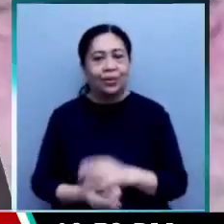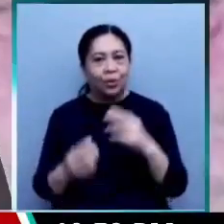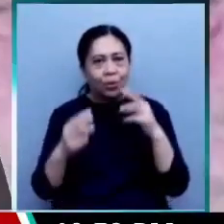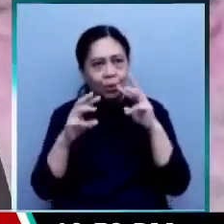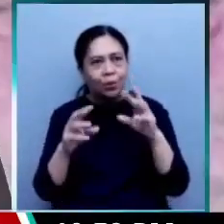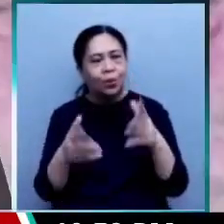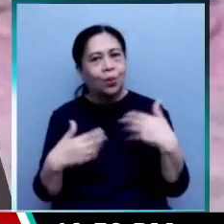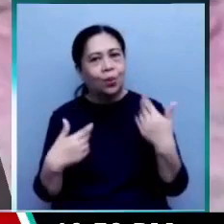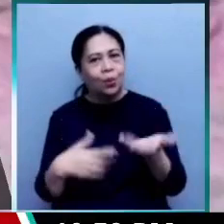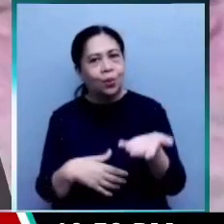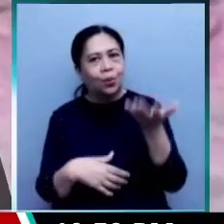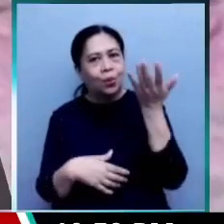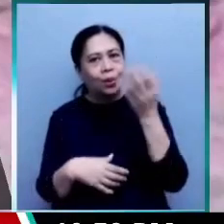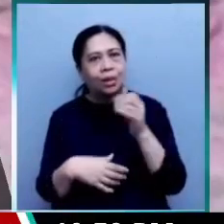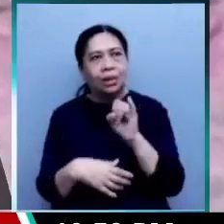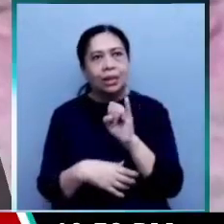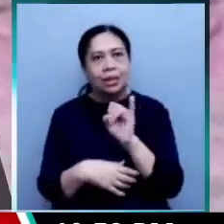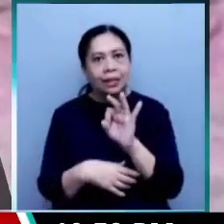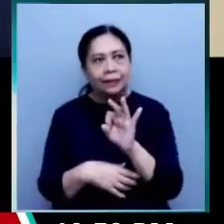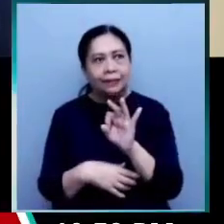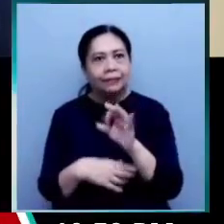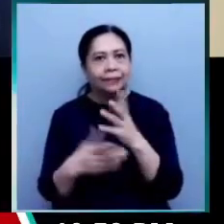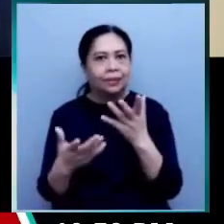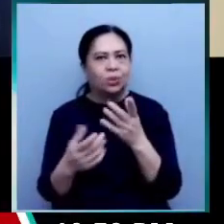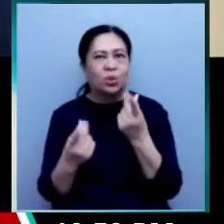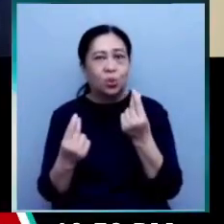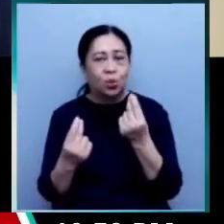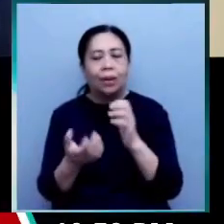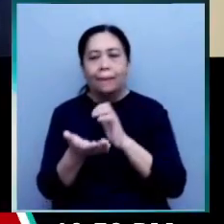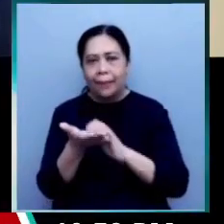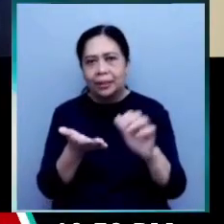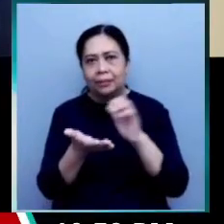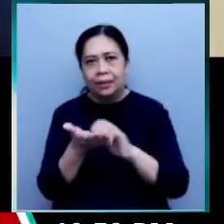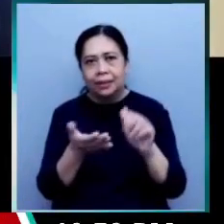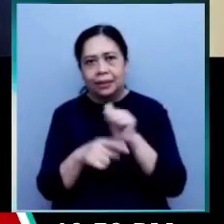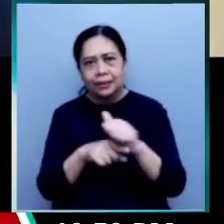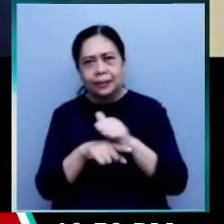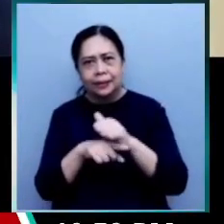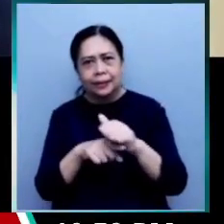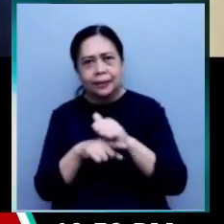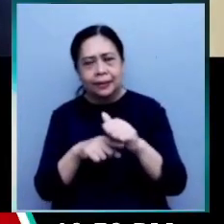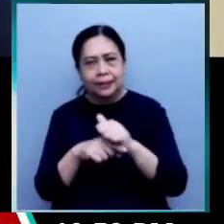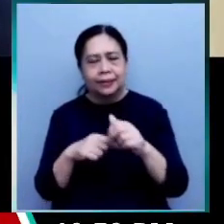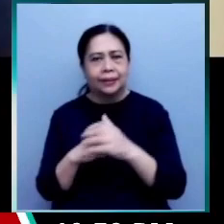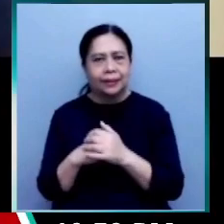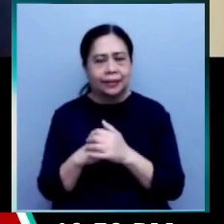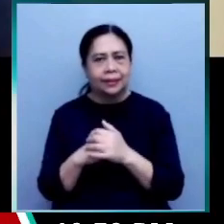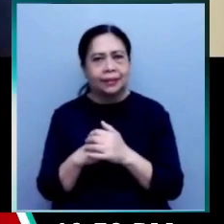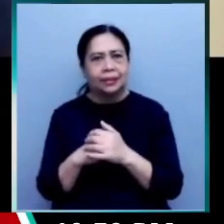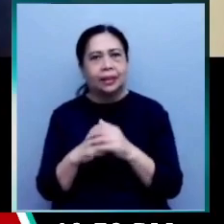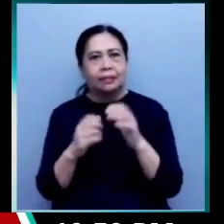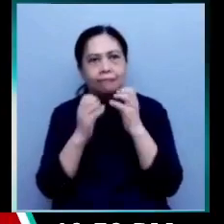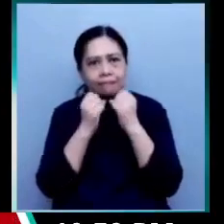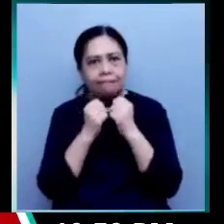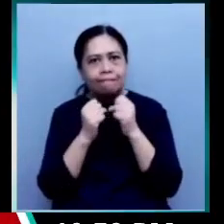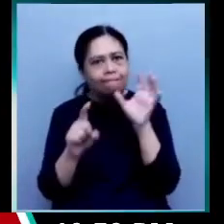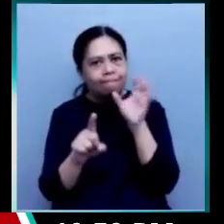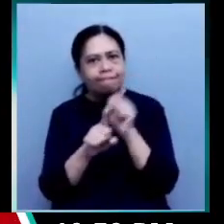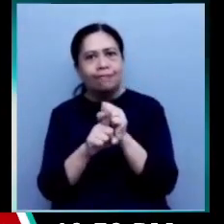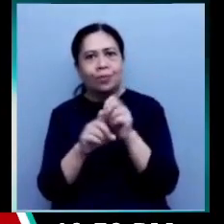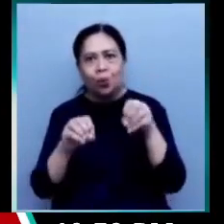Makikilala kayo kung ano, practice lang ng practice. Opportunity knocks only once. Ngayon, kailangan i-grab mo talaga yun.